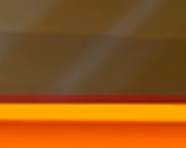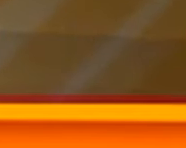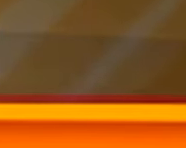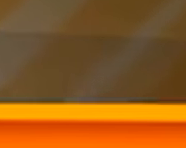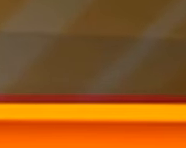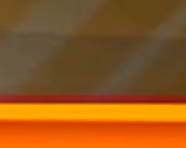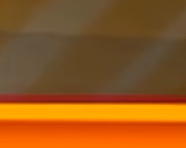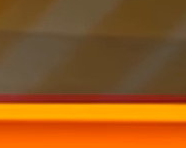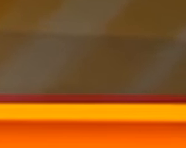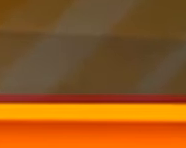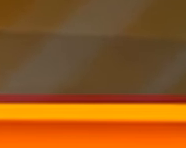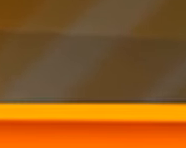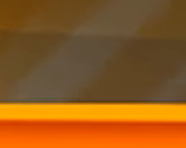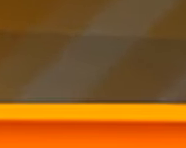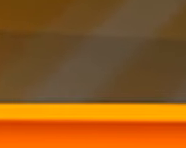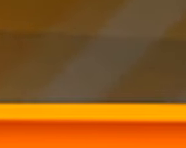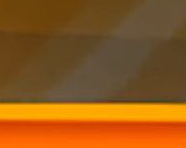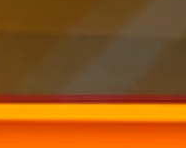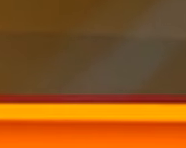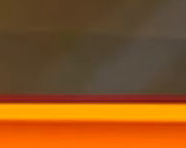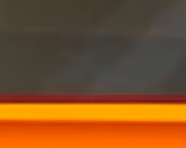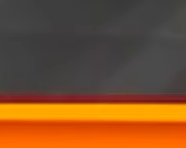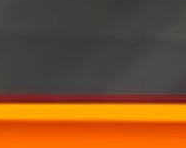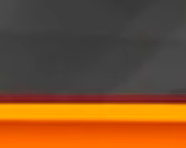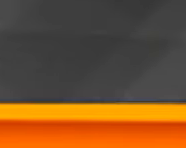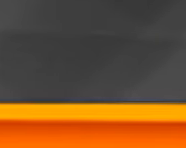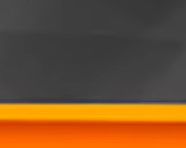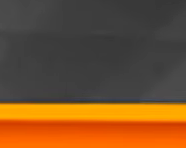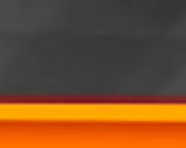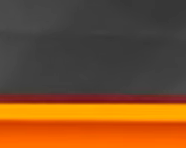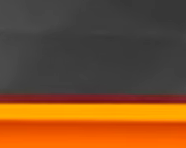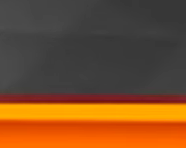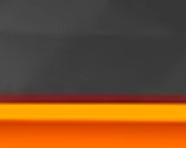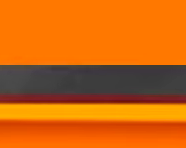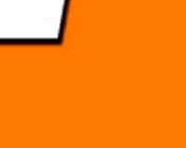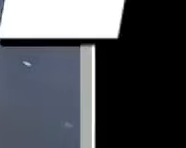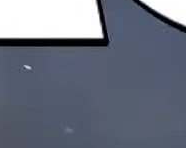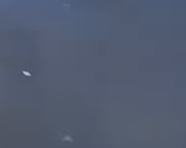Ang buong detalye ng balitang yan, abangan maya-maya lang.